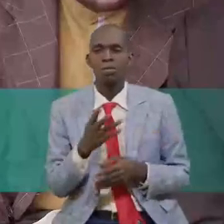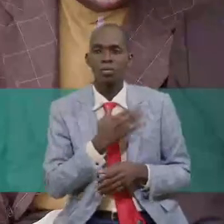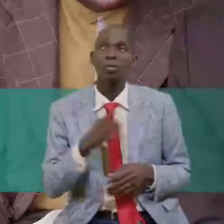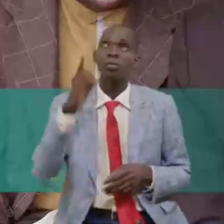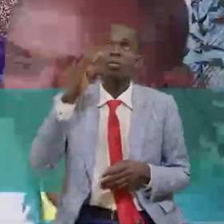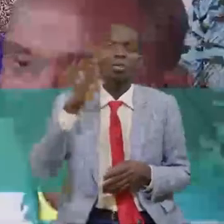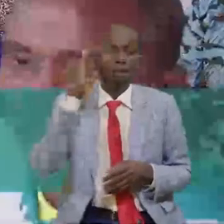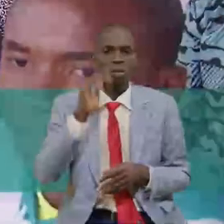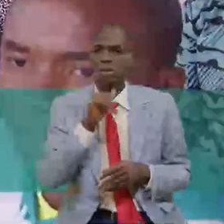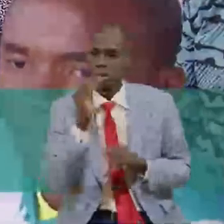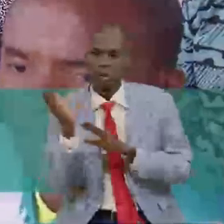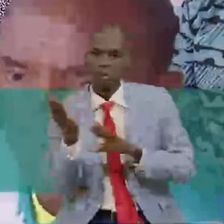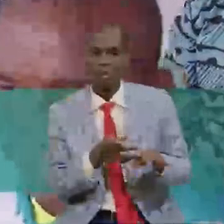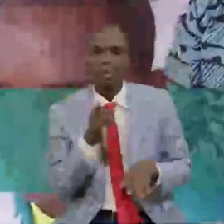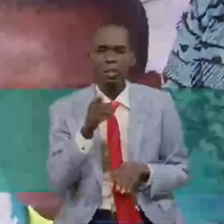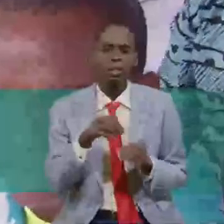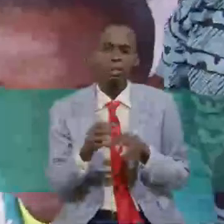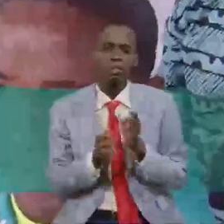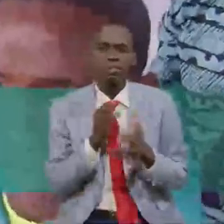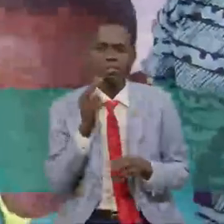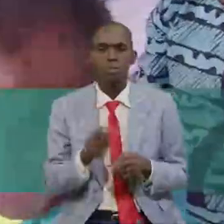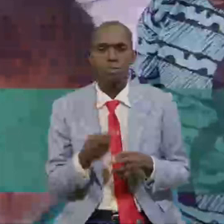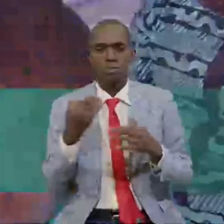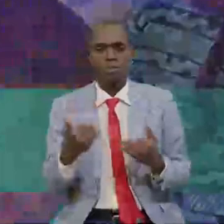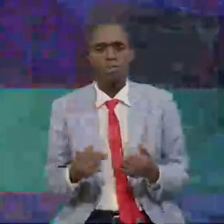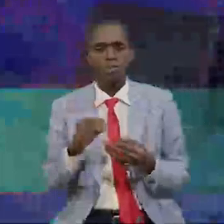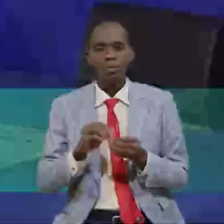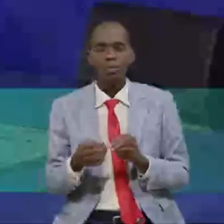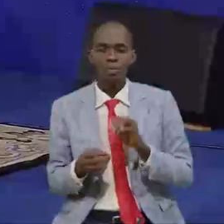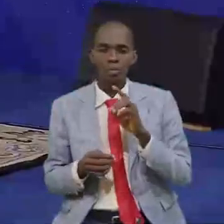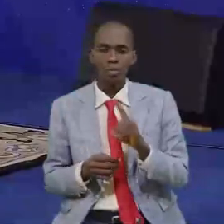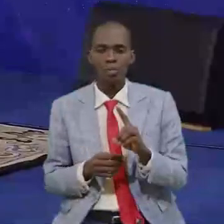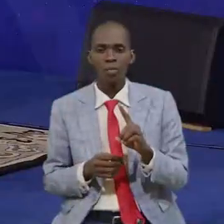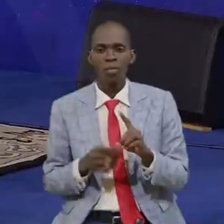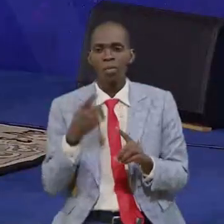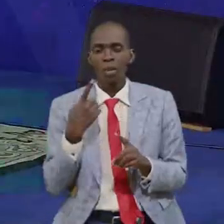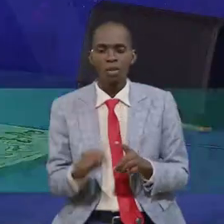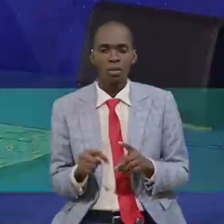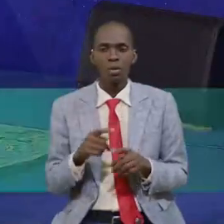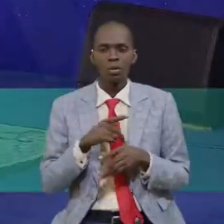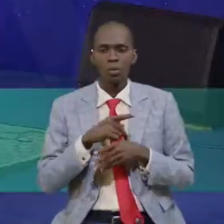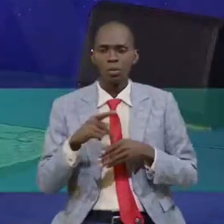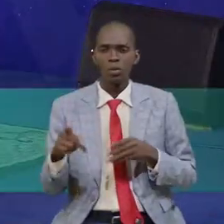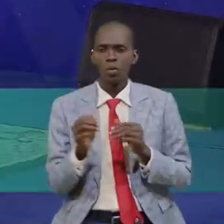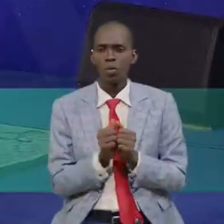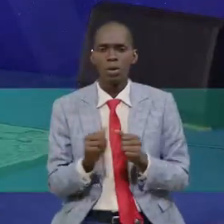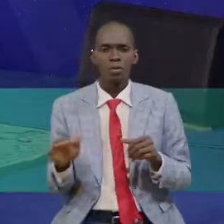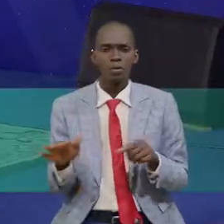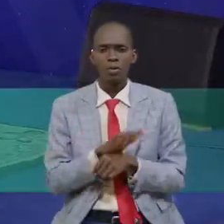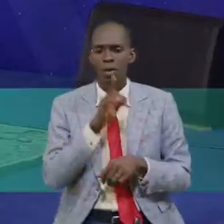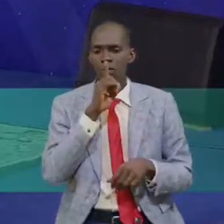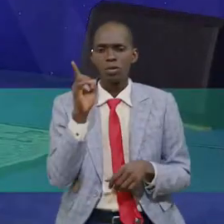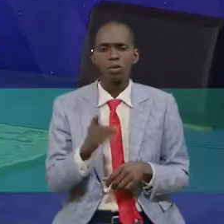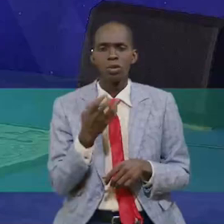Dieu ne va pas vous abandonner. Voyons le premier élément dans le premier point, la profession avec une pleine assurance de la